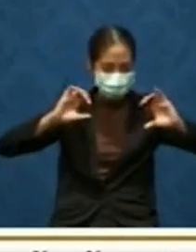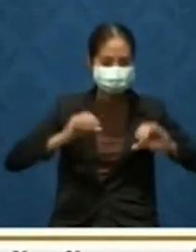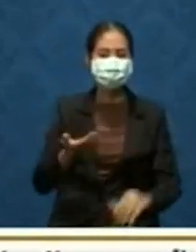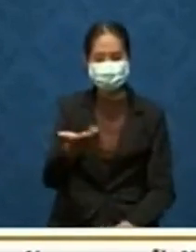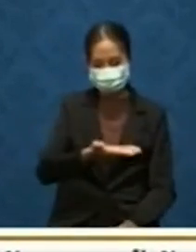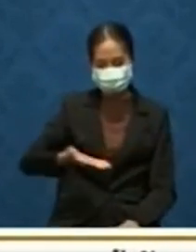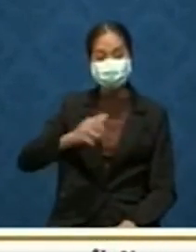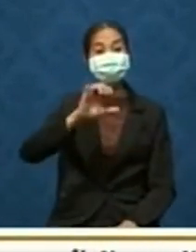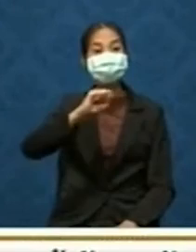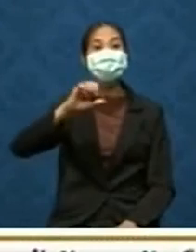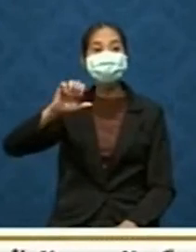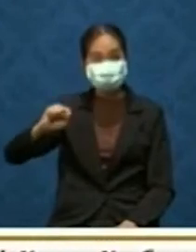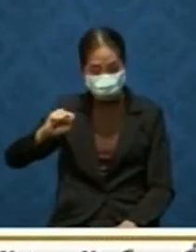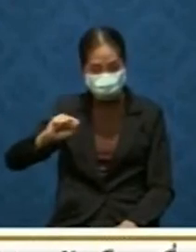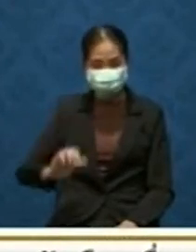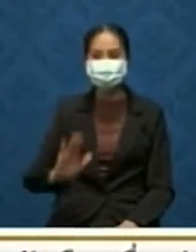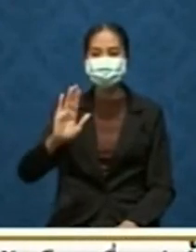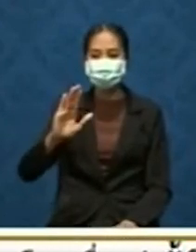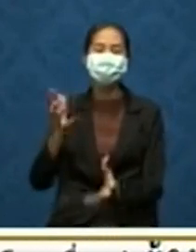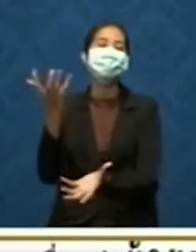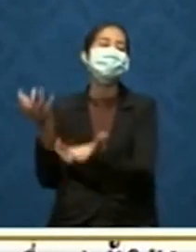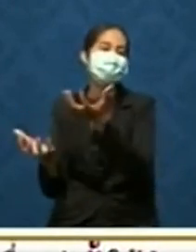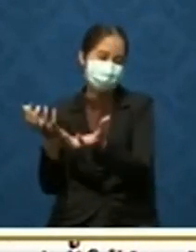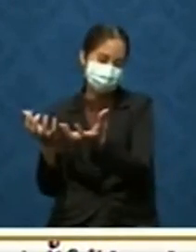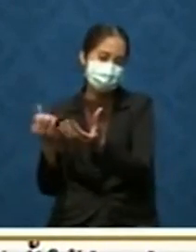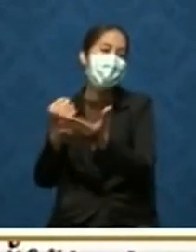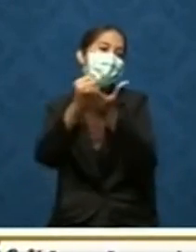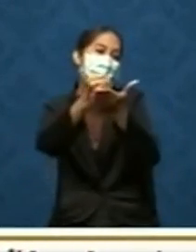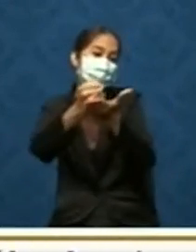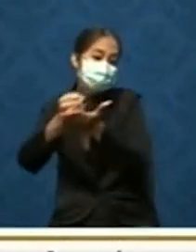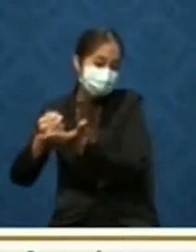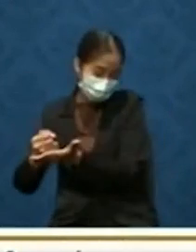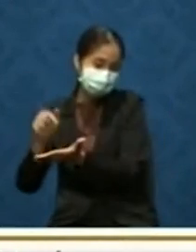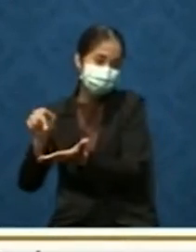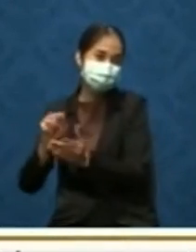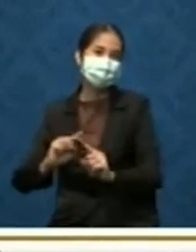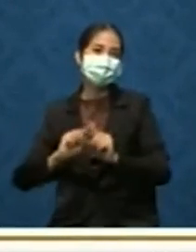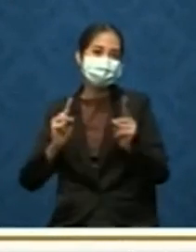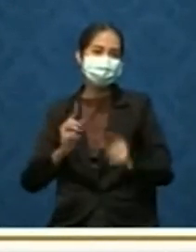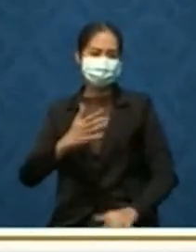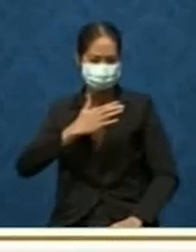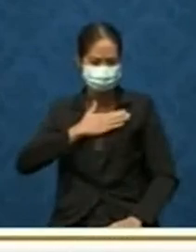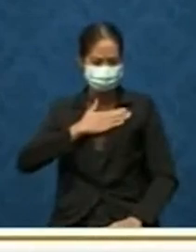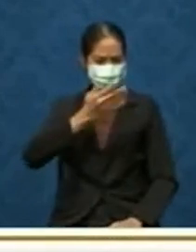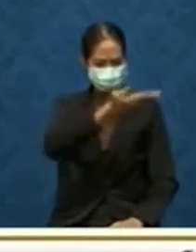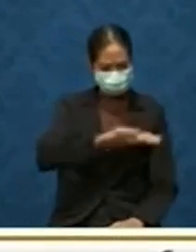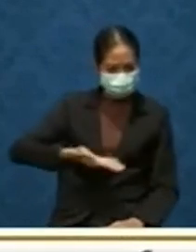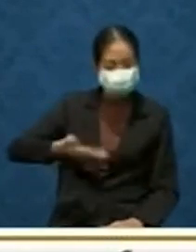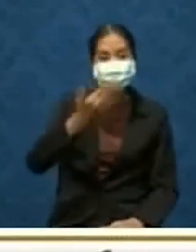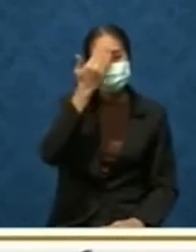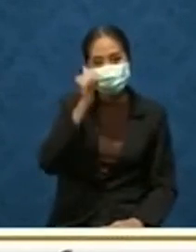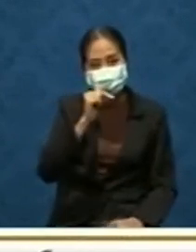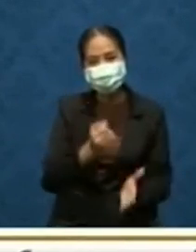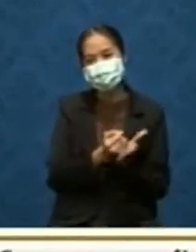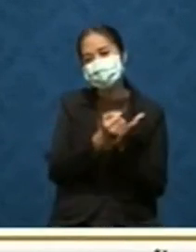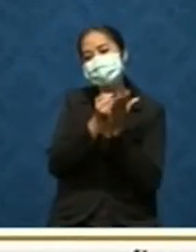พวกเราสภาผู้แทนราษฎรใช้อำนาจผ่านตุลาการคือศาลแทนที่พวกเราจะใช้ดุลพินิจใน